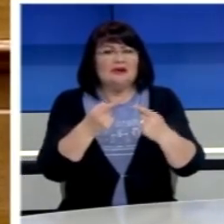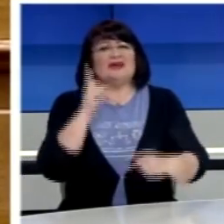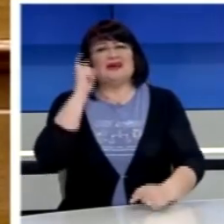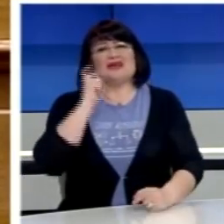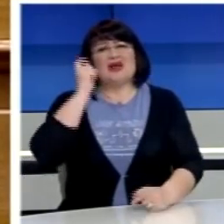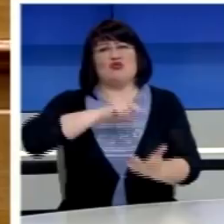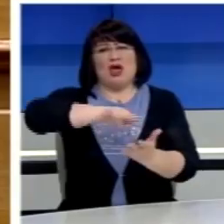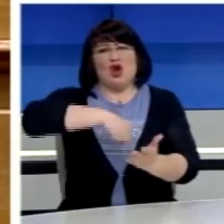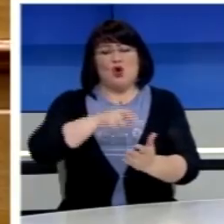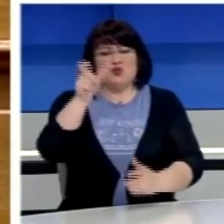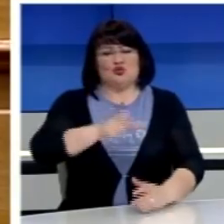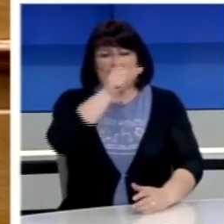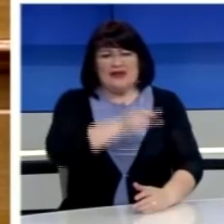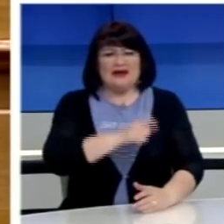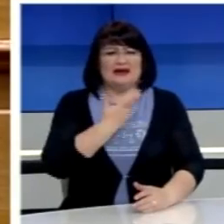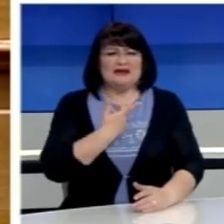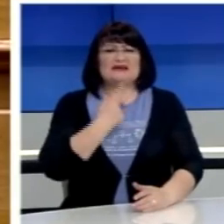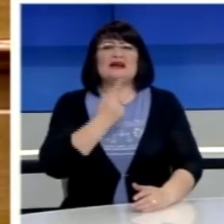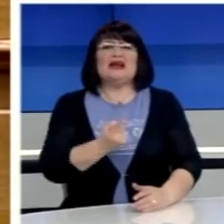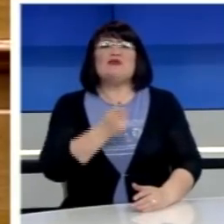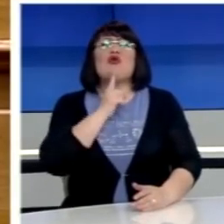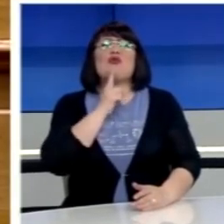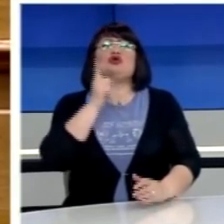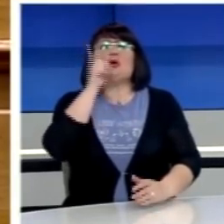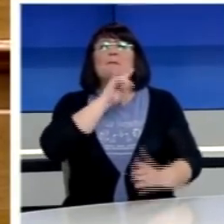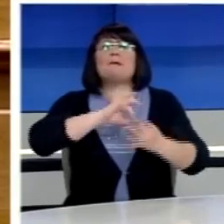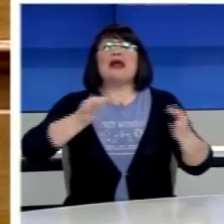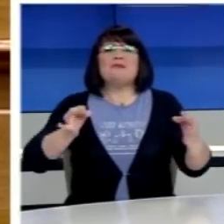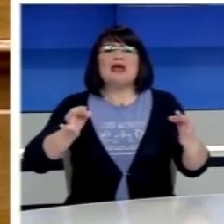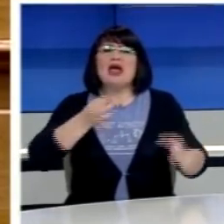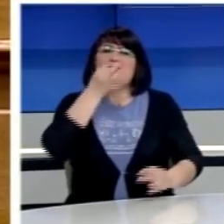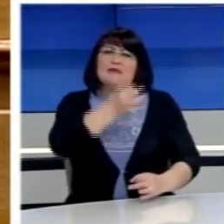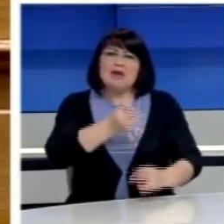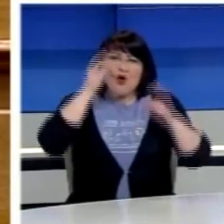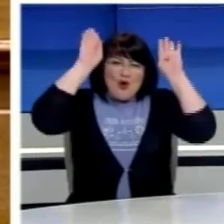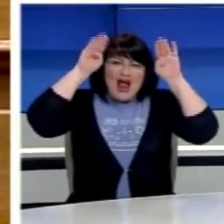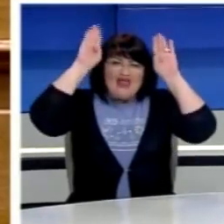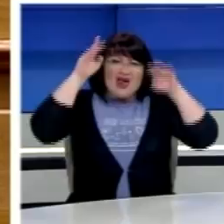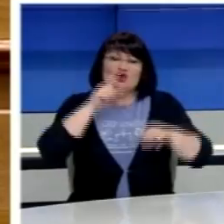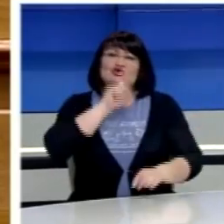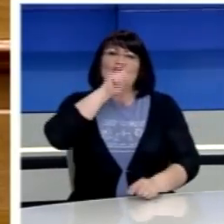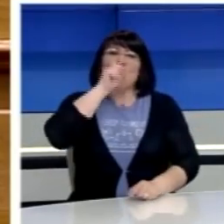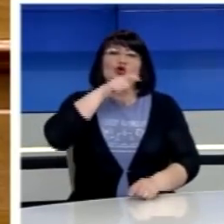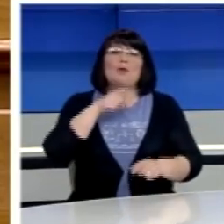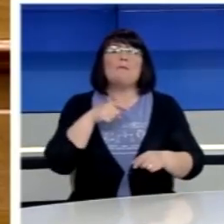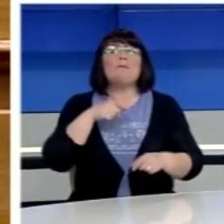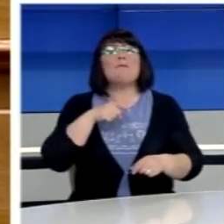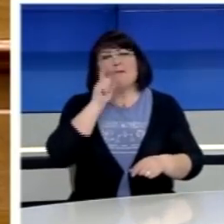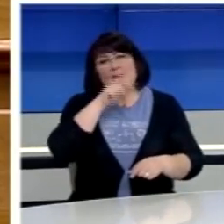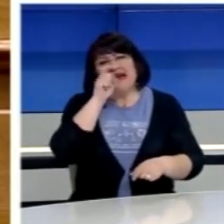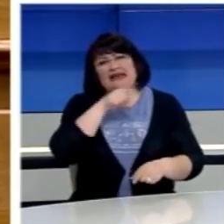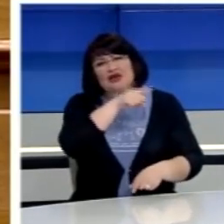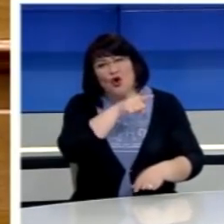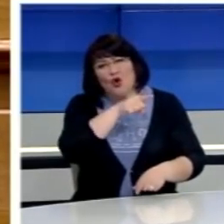γνωστό σενάριο με τίτλο «Είπε ο Γάιδαρος τον πετεινό κεφάλα»? Δηλαδή, μήπως πρέπει ο λαός και η νεολαία να